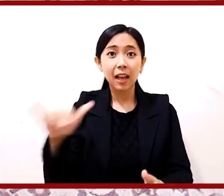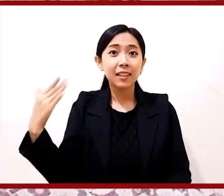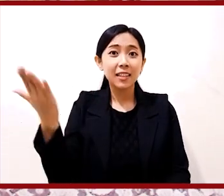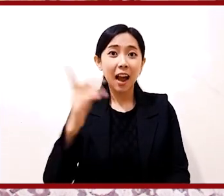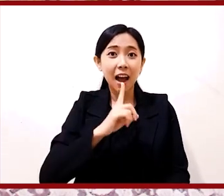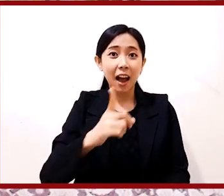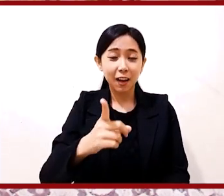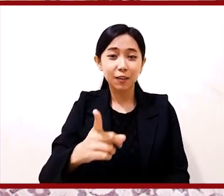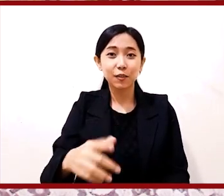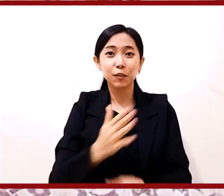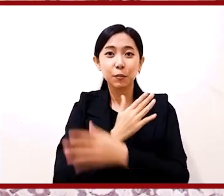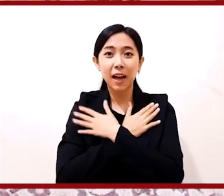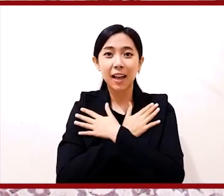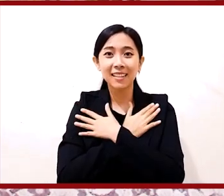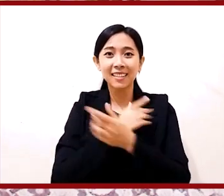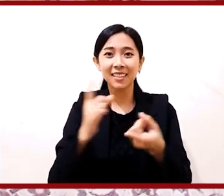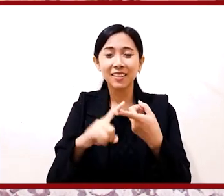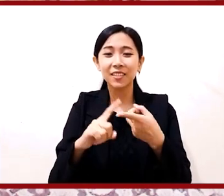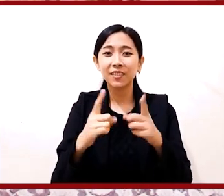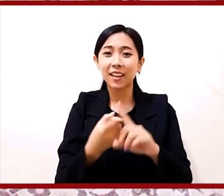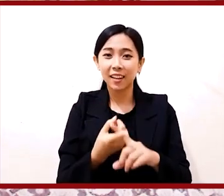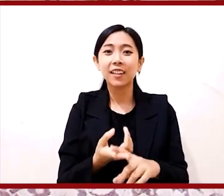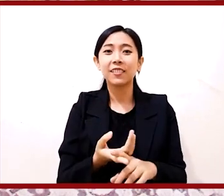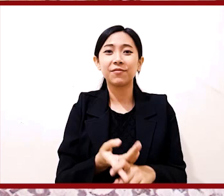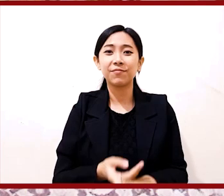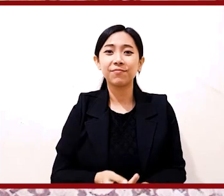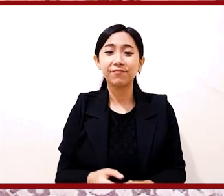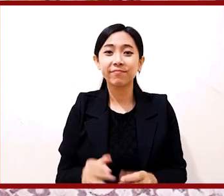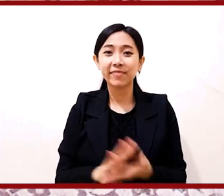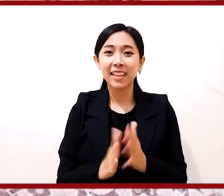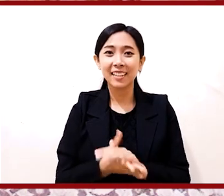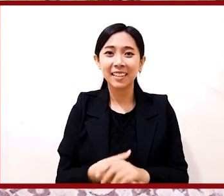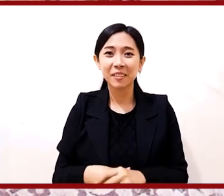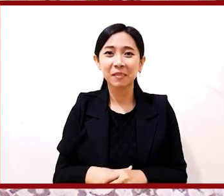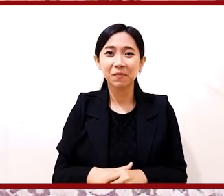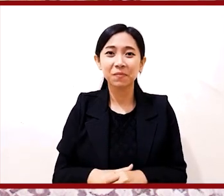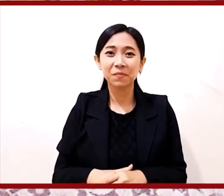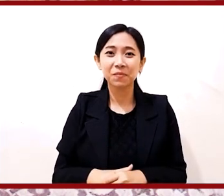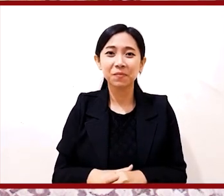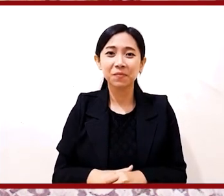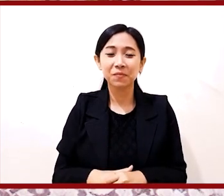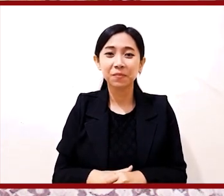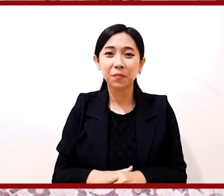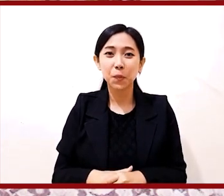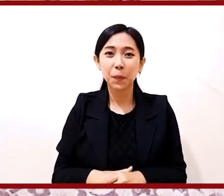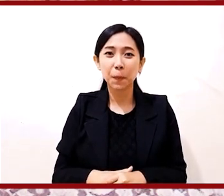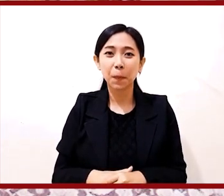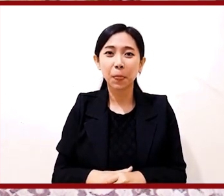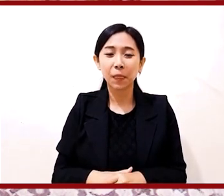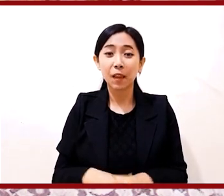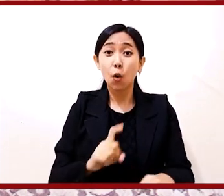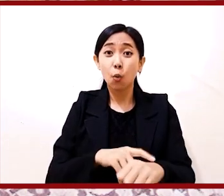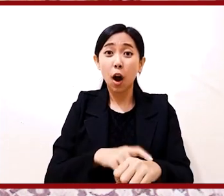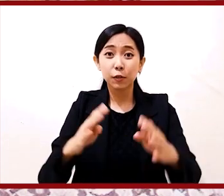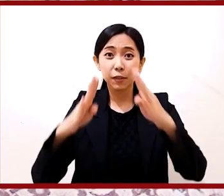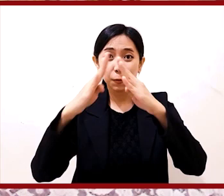mengasihi Allah, ia harus juga mengasihi saudaranya. Jika demikian saudara-saudara, bukankah masa